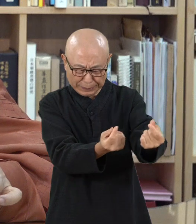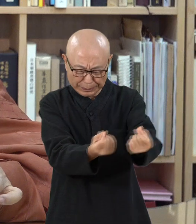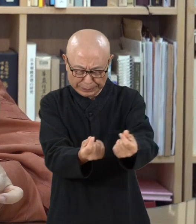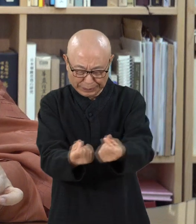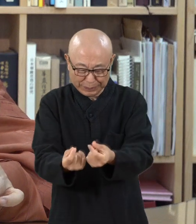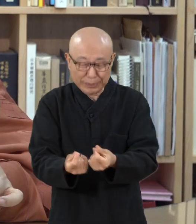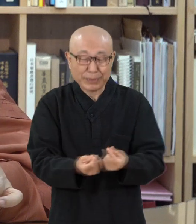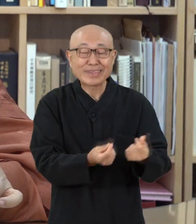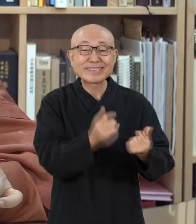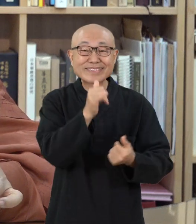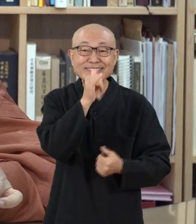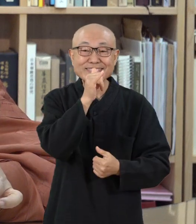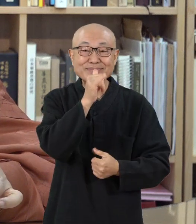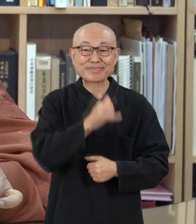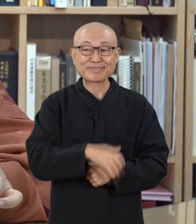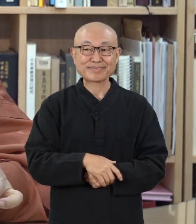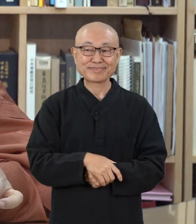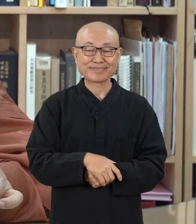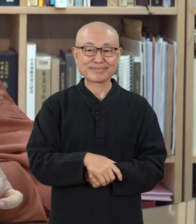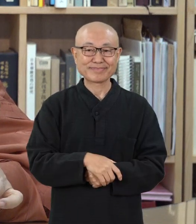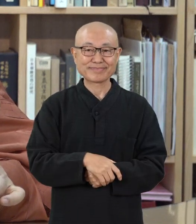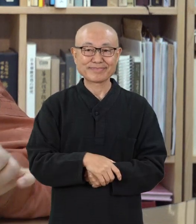해도 과언이 아닐 것입니다.